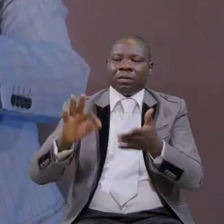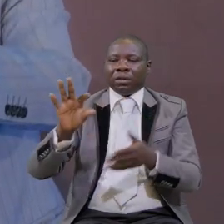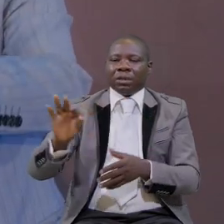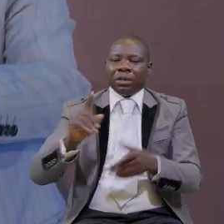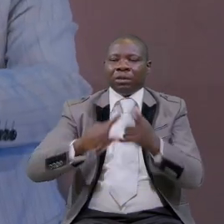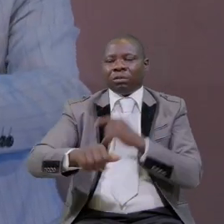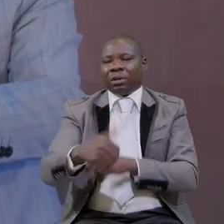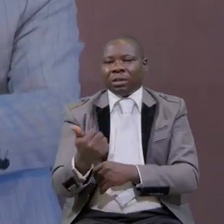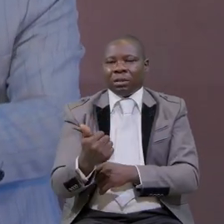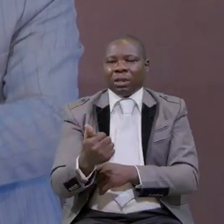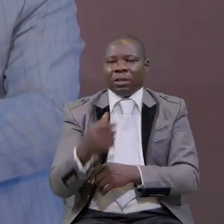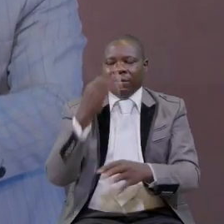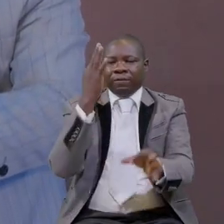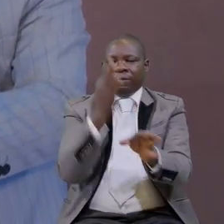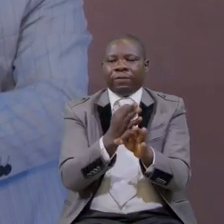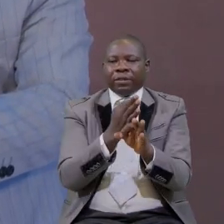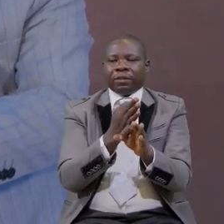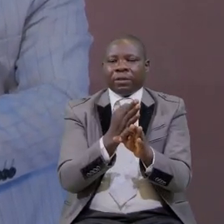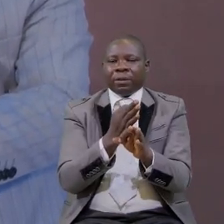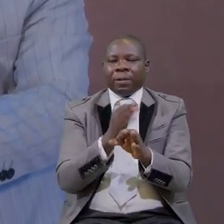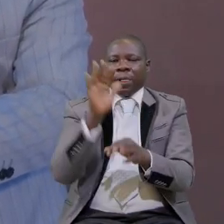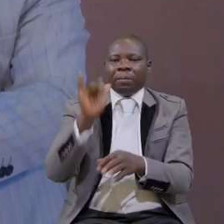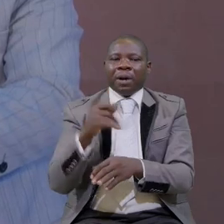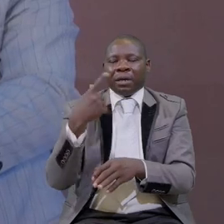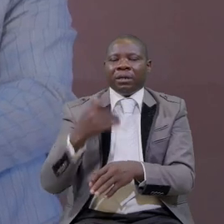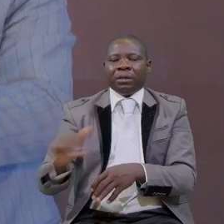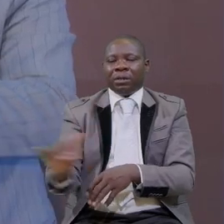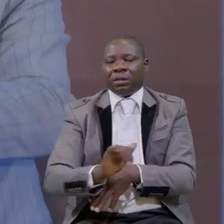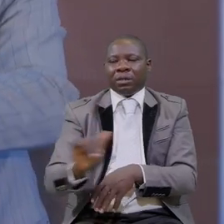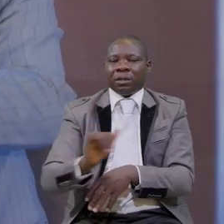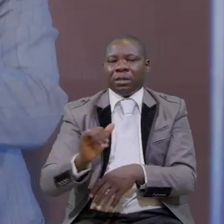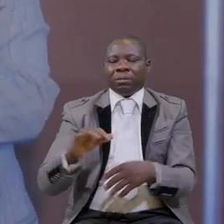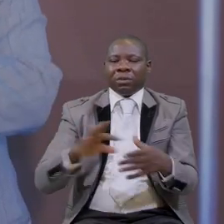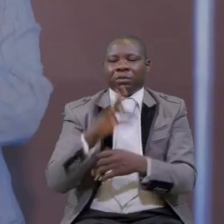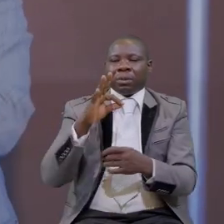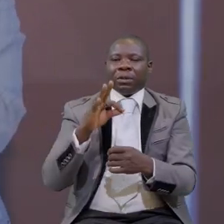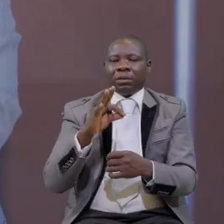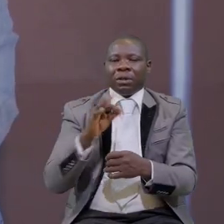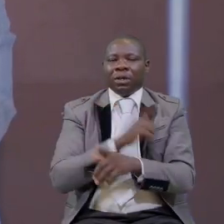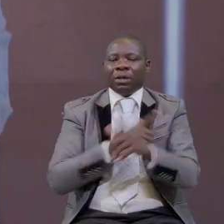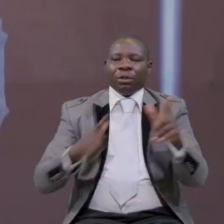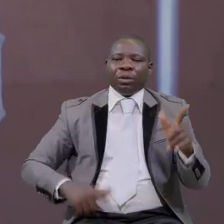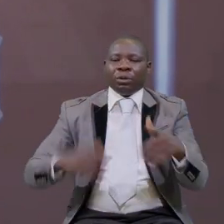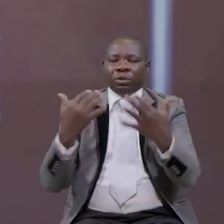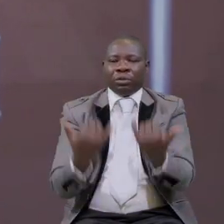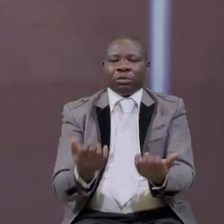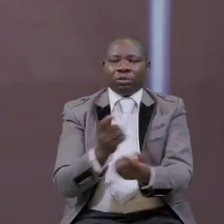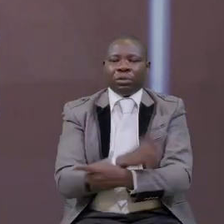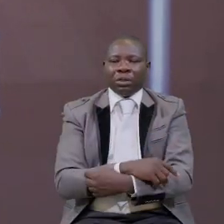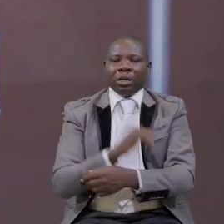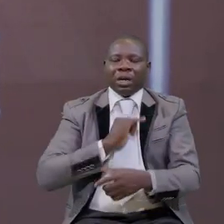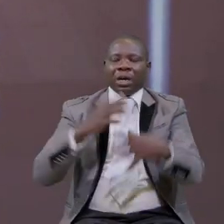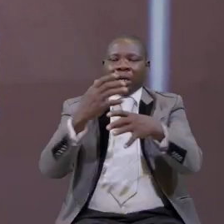Verset 9, à un autre, la foi par le même Esprit. Seigneur, aujourd'hui,